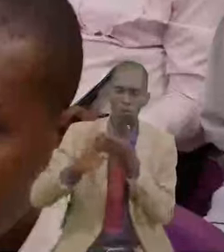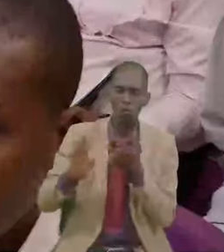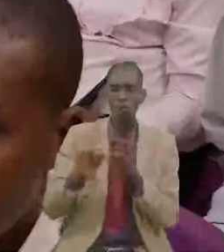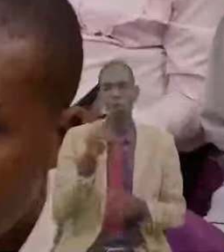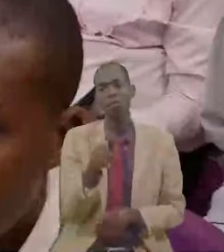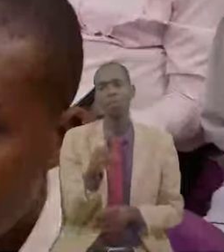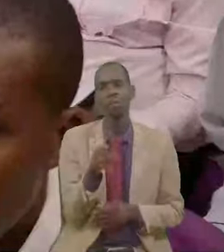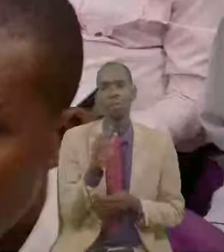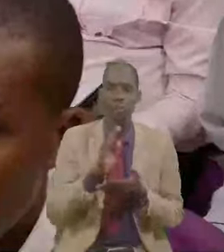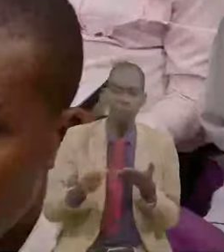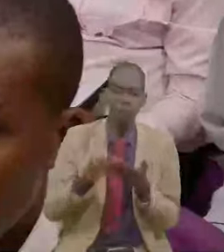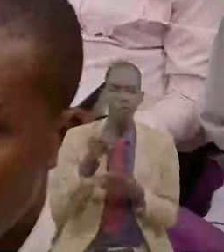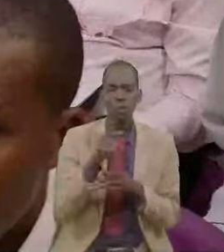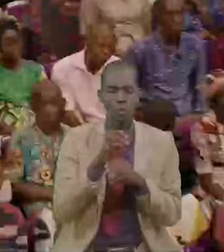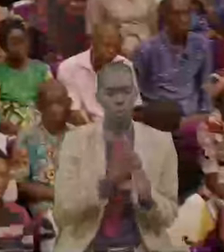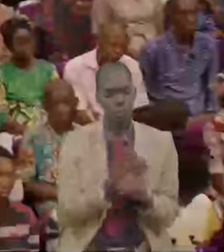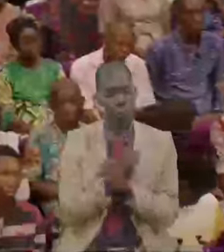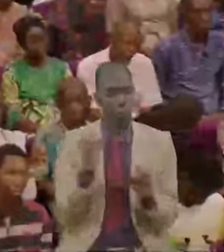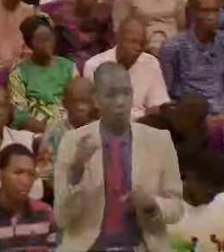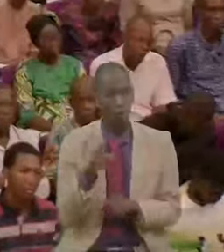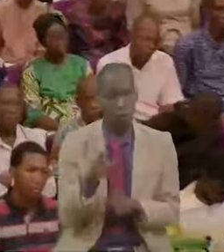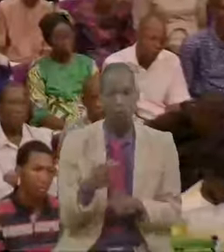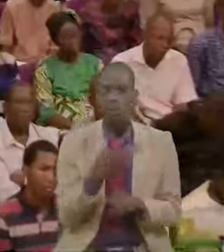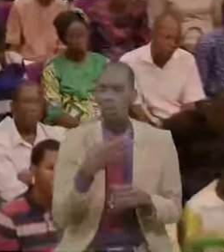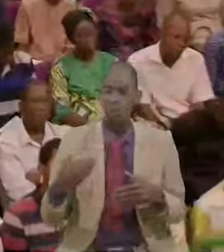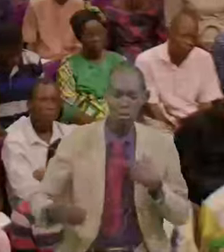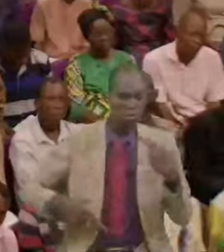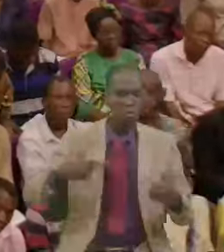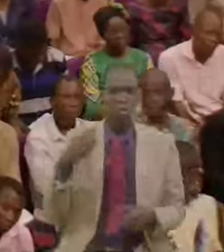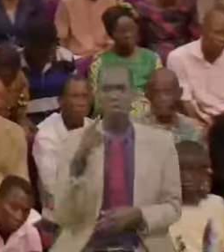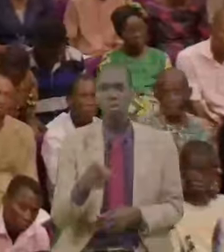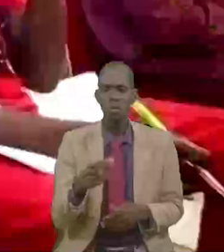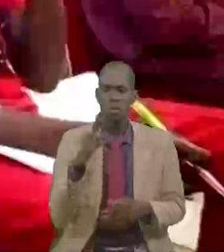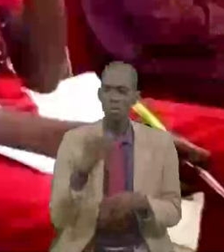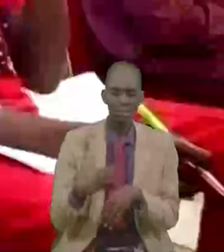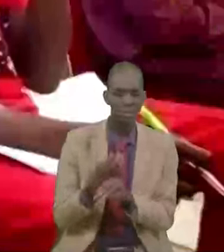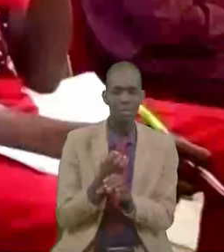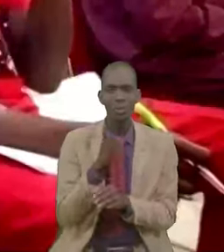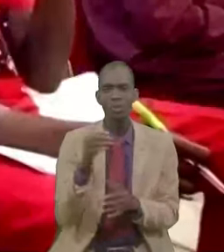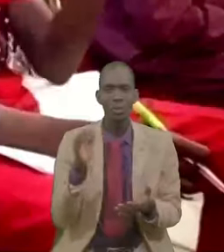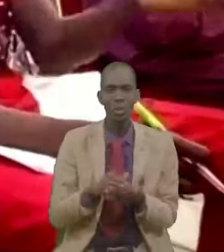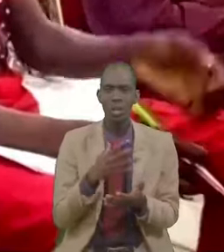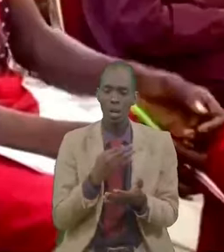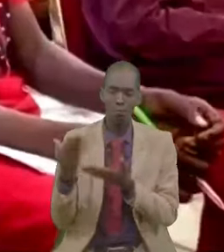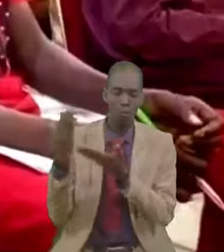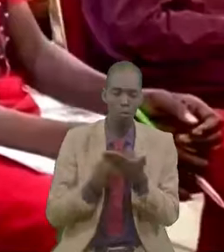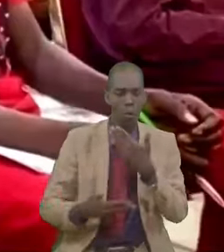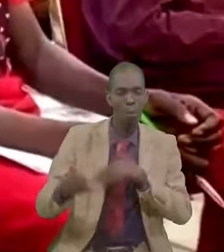vous pardonne. Vous sauve, vous régénère, vous recrée, vous